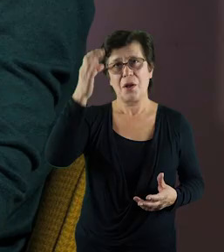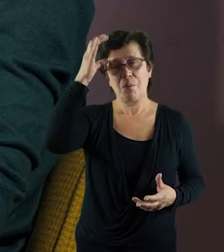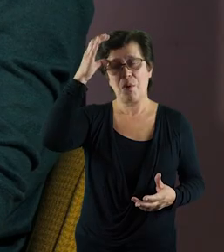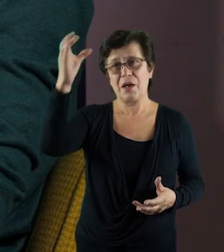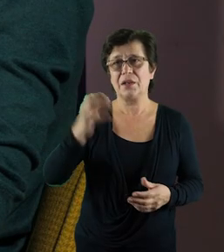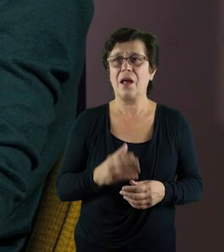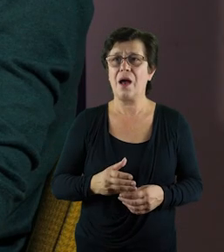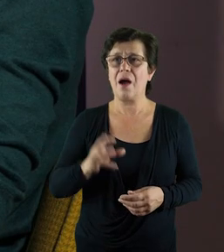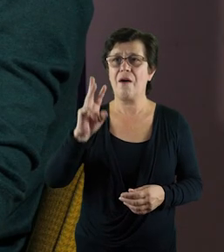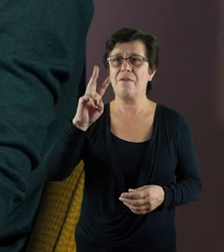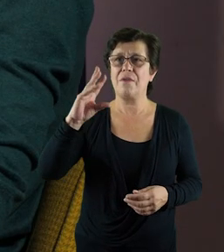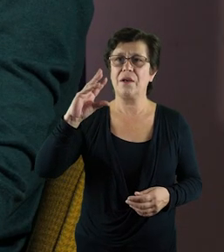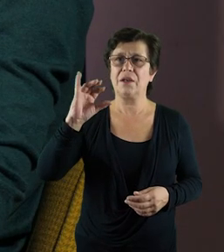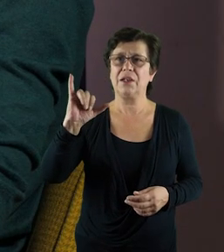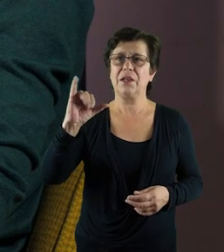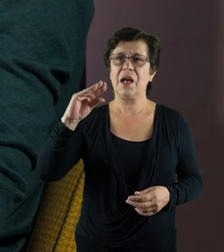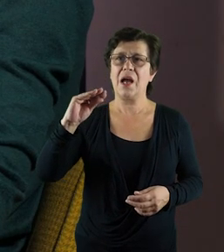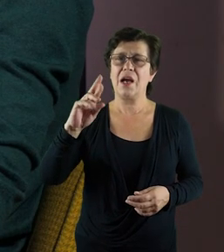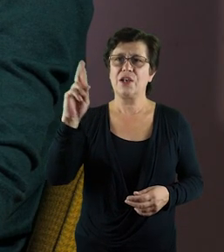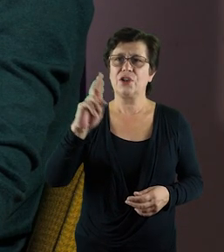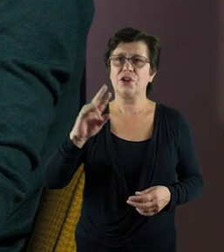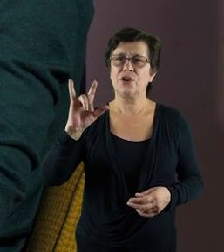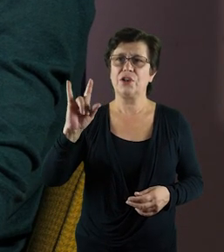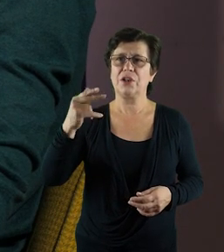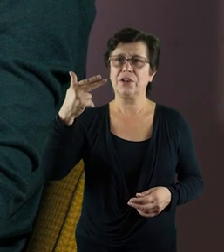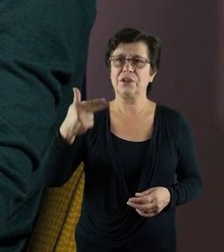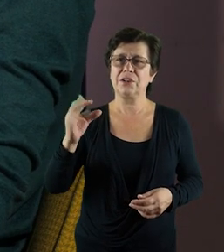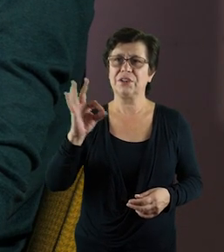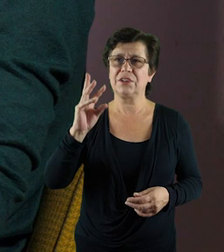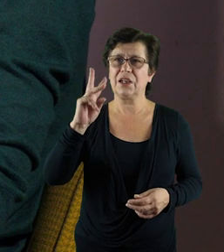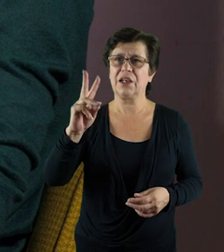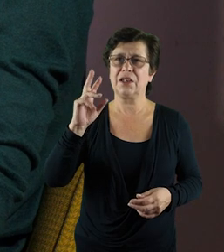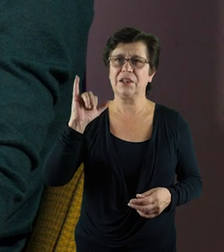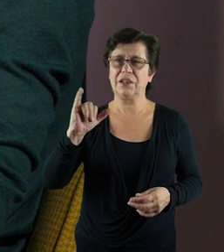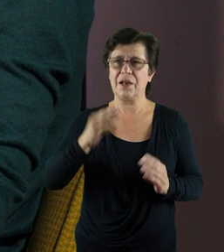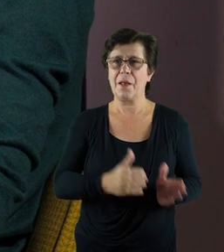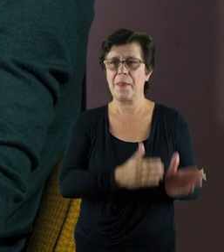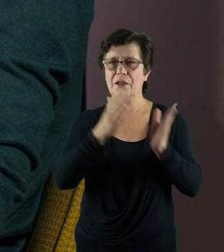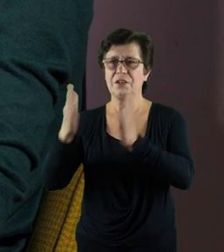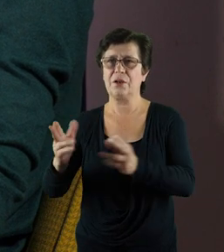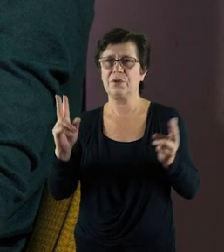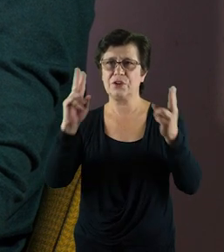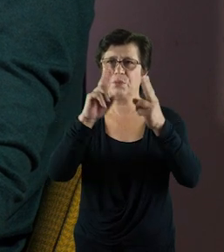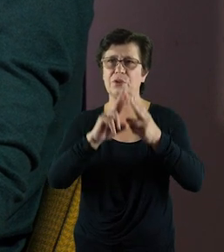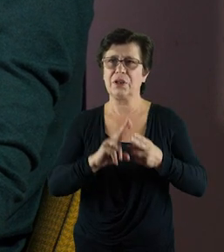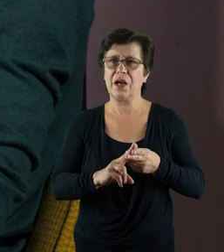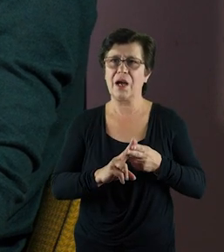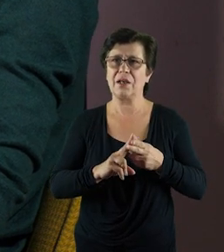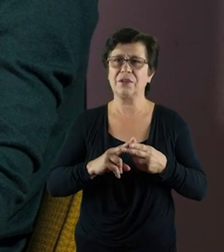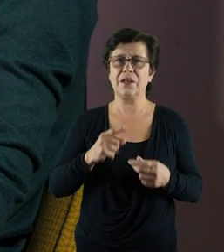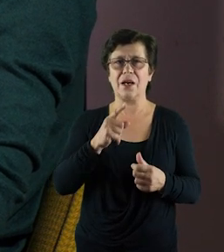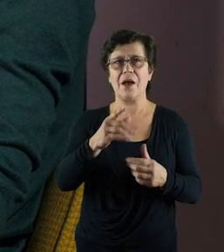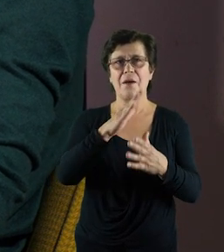Wierzyński i właśnie Kazimierzowi Wierzyńskiemu będzie poświęcone następne spotkanie z cyklu